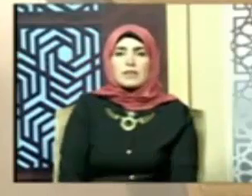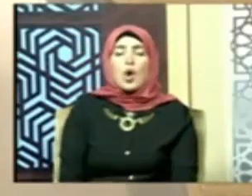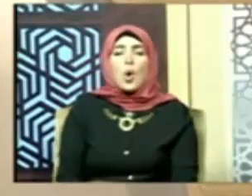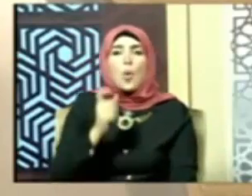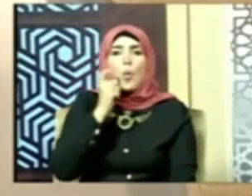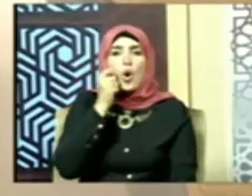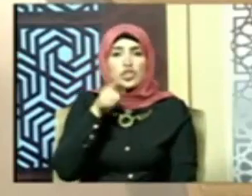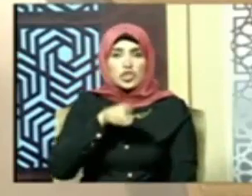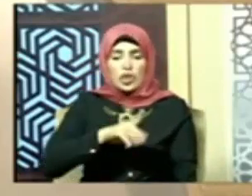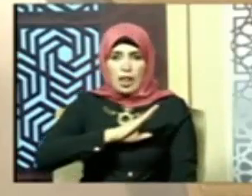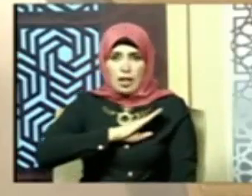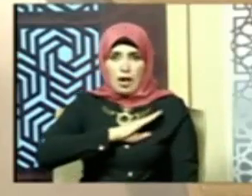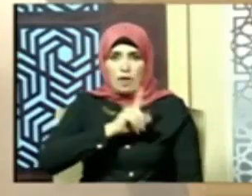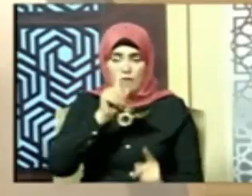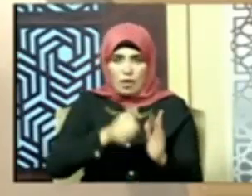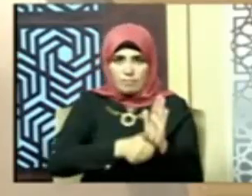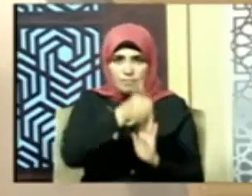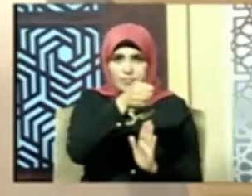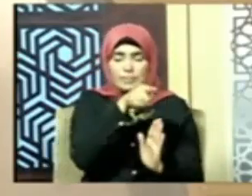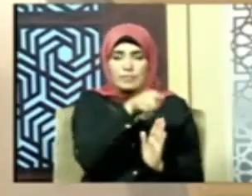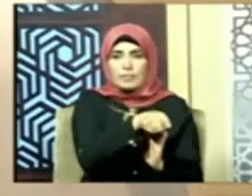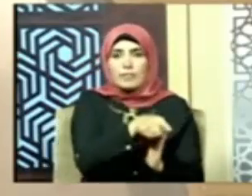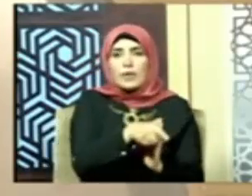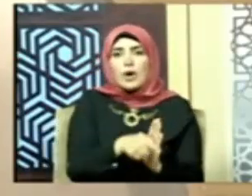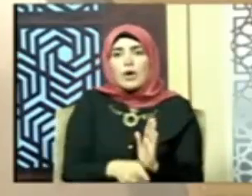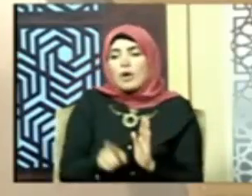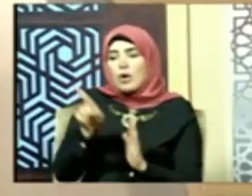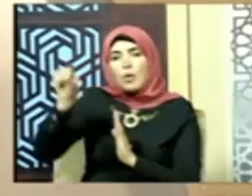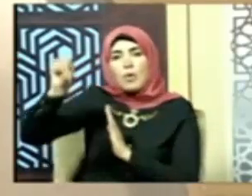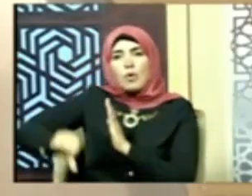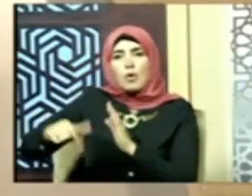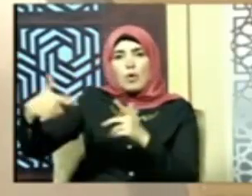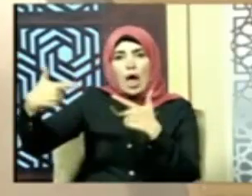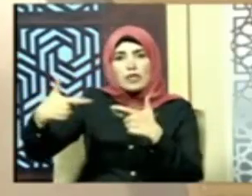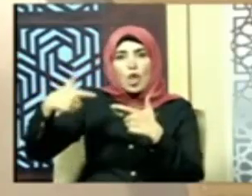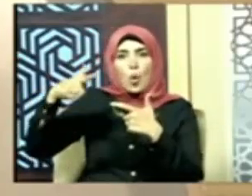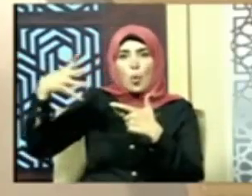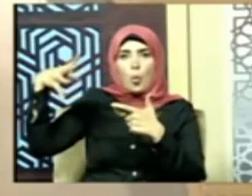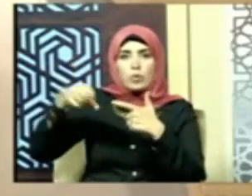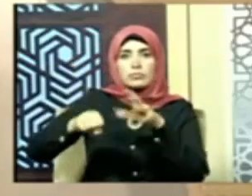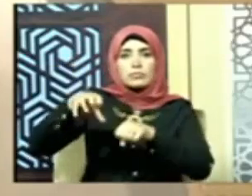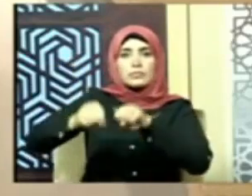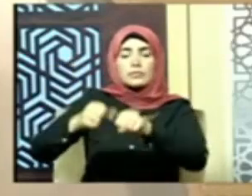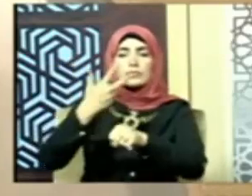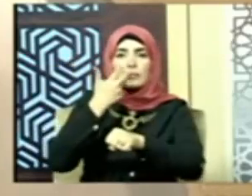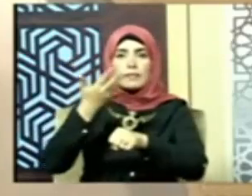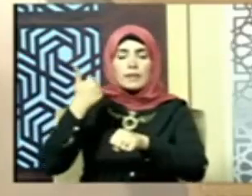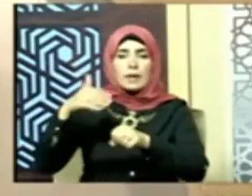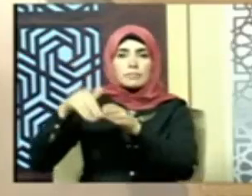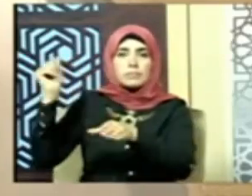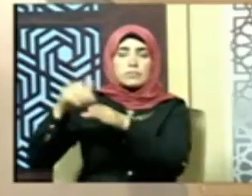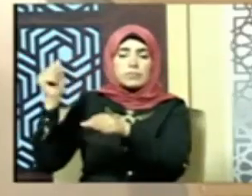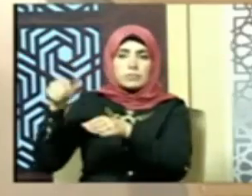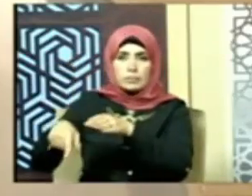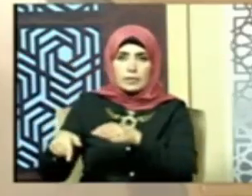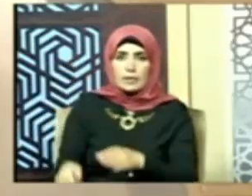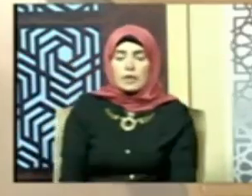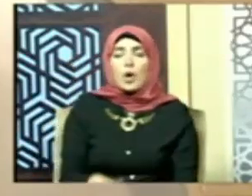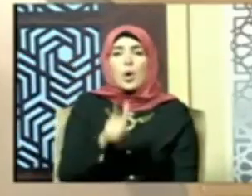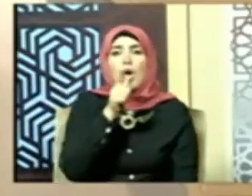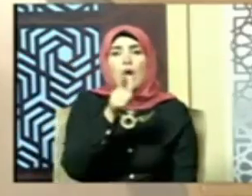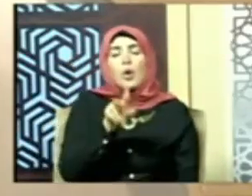ورجالي لو أنصفوهم لسادوا من كهول ملء العيون ومردي. ويقول